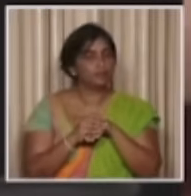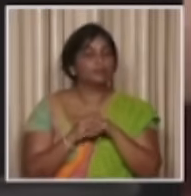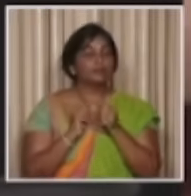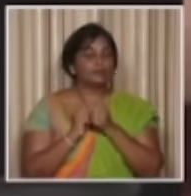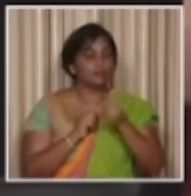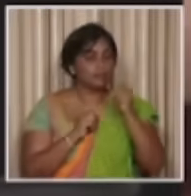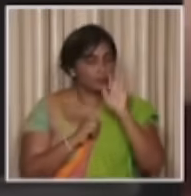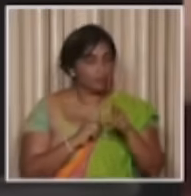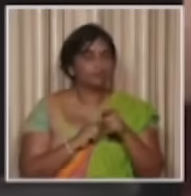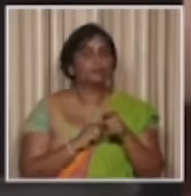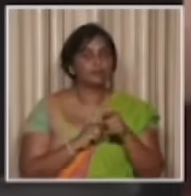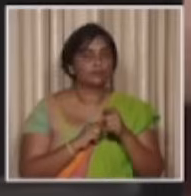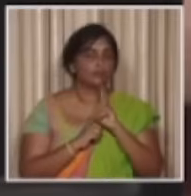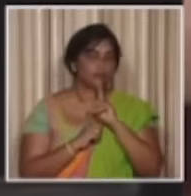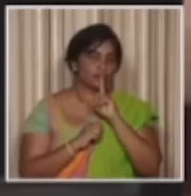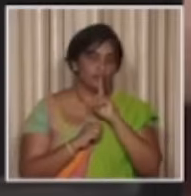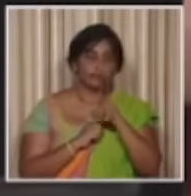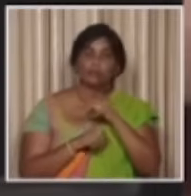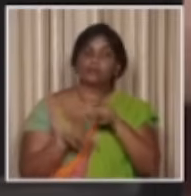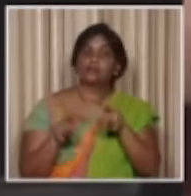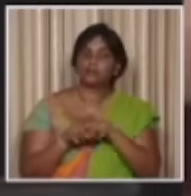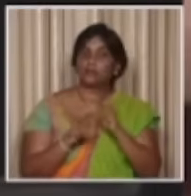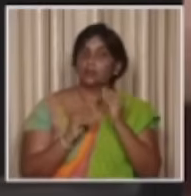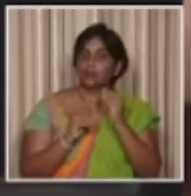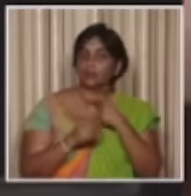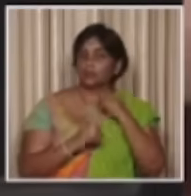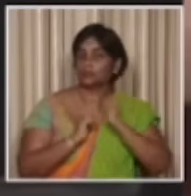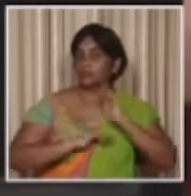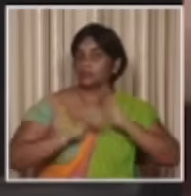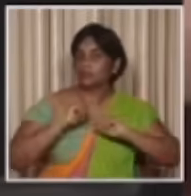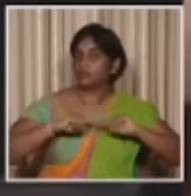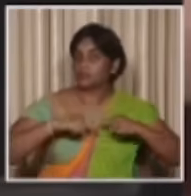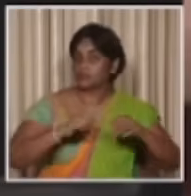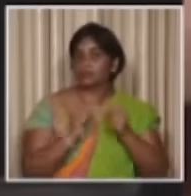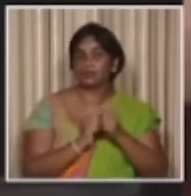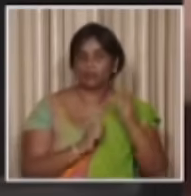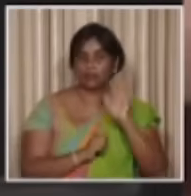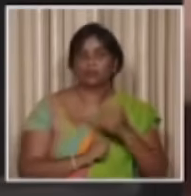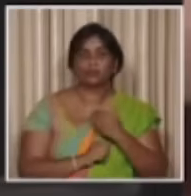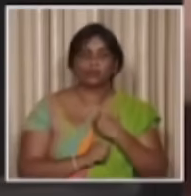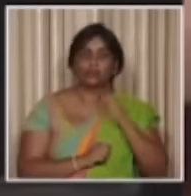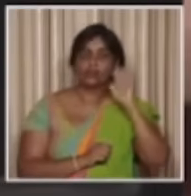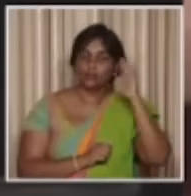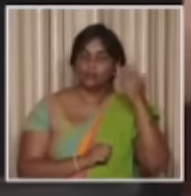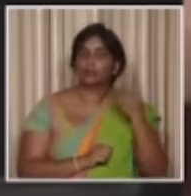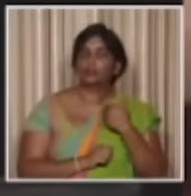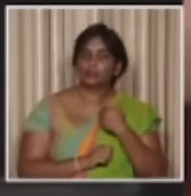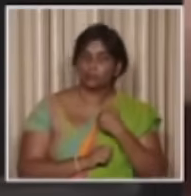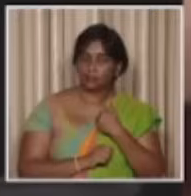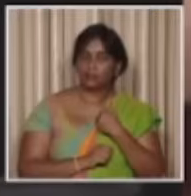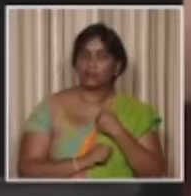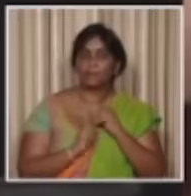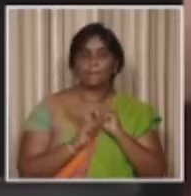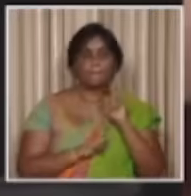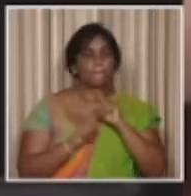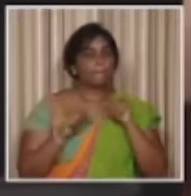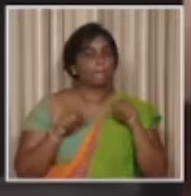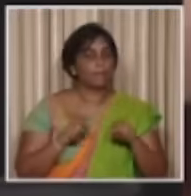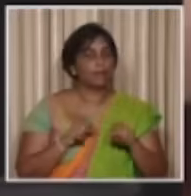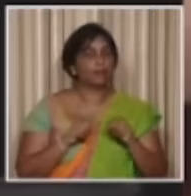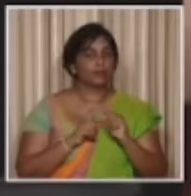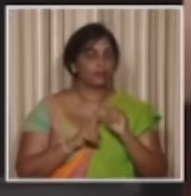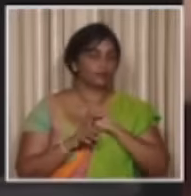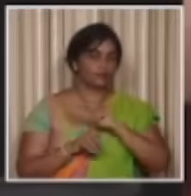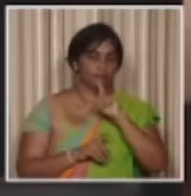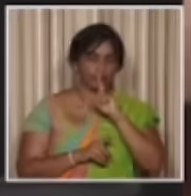සිදුවිය යුතුයි කියන එක කරන්න ඕනේ. ඒ සඳහා යම් යාන්ත්‍රණයක් ඇති කරන්න කියන එක මම විශේෂයෙන්ම මෙම පාර්ලිමේන්තුවේ මෙම